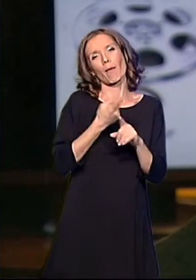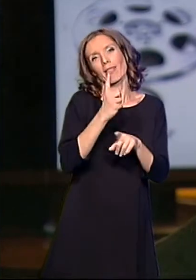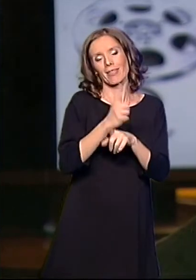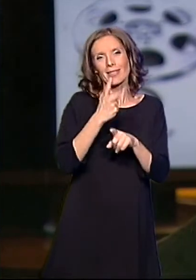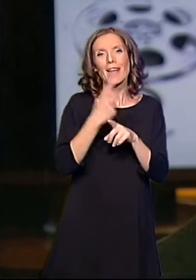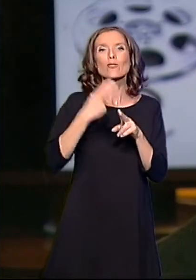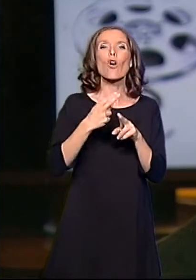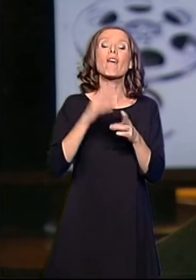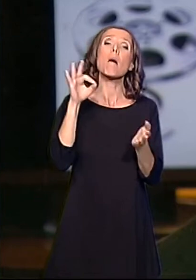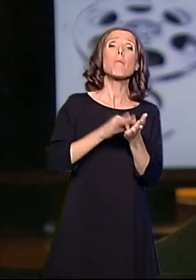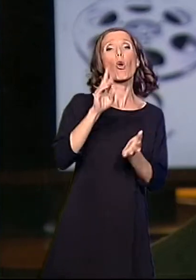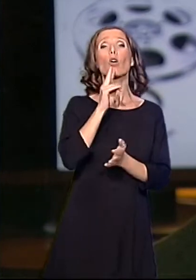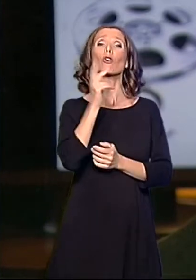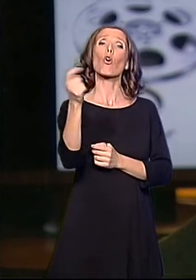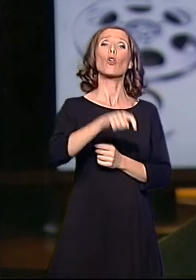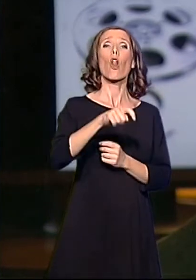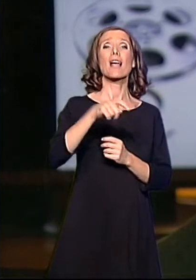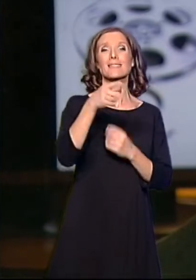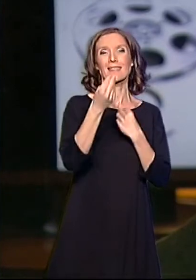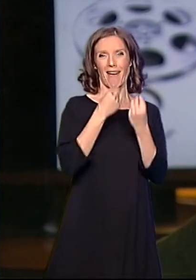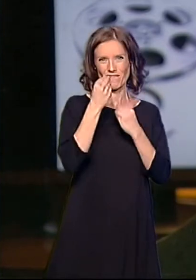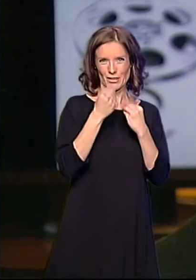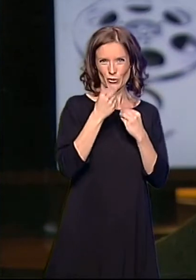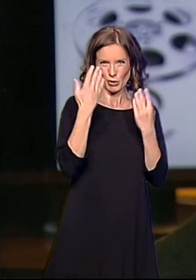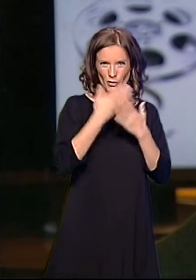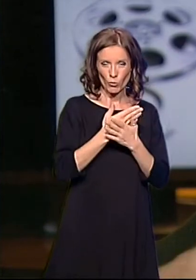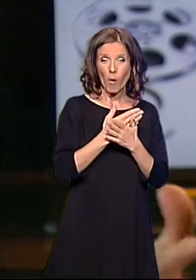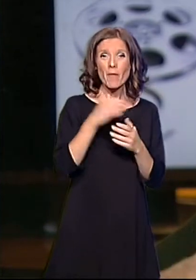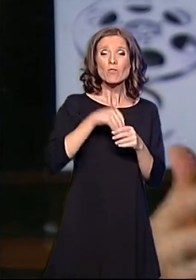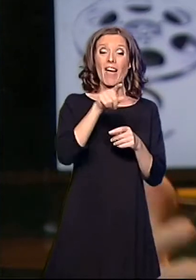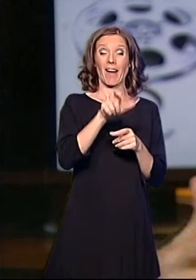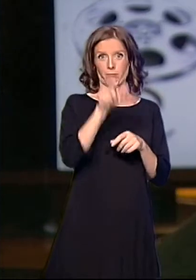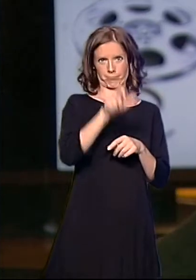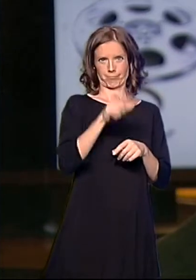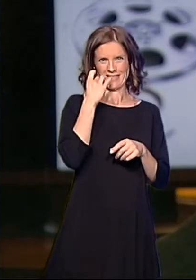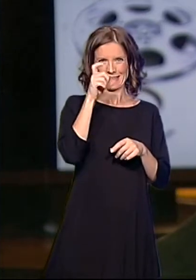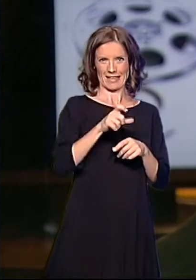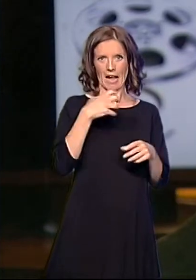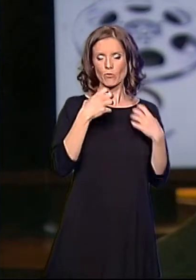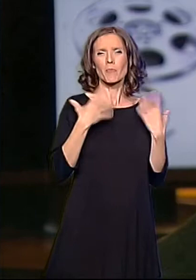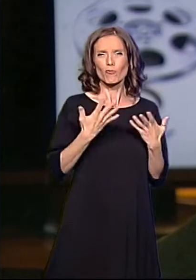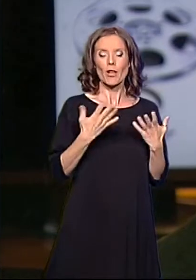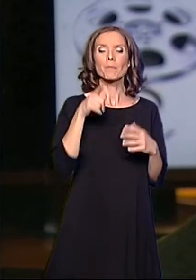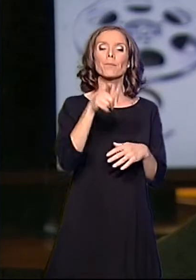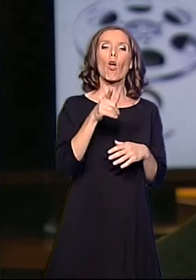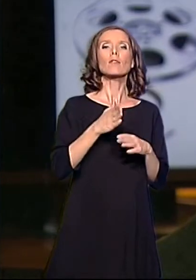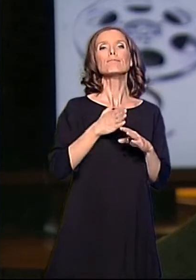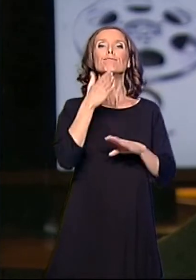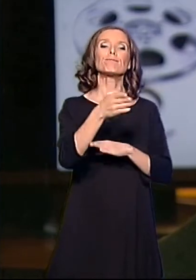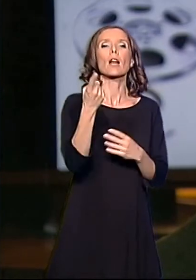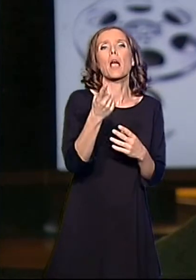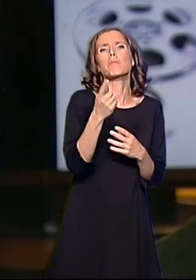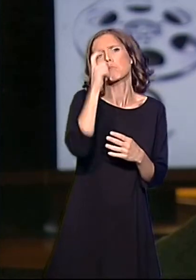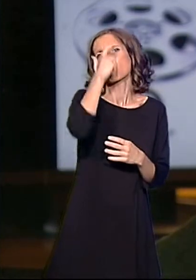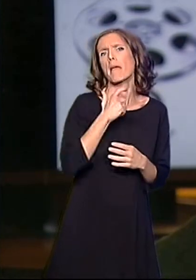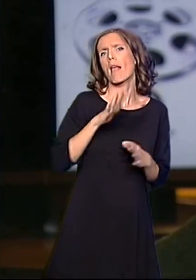na večeru, u kojoj je on došljak u jednu, recimo, prosečnu